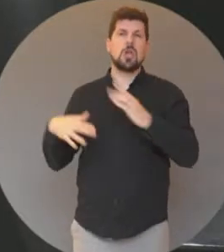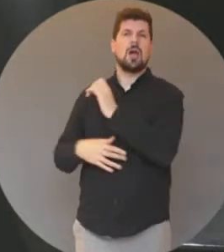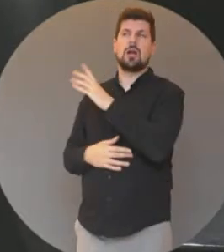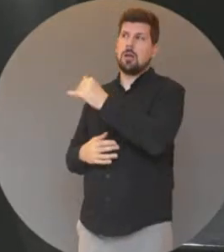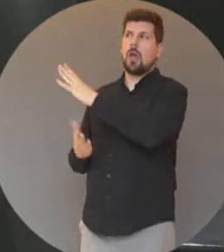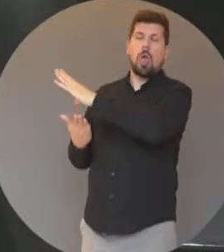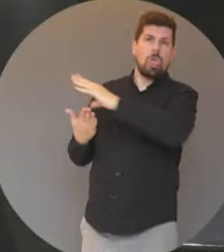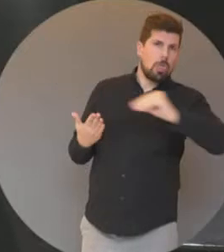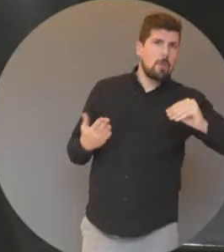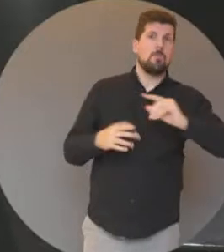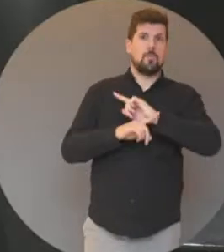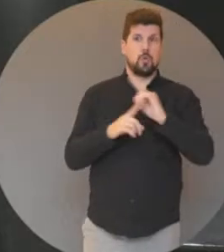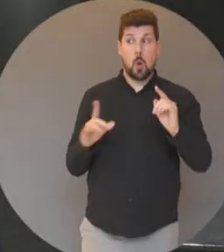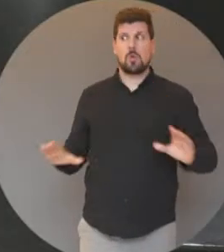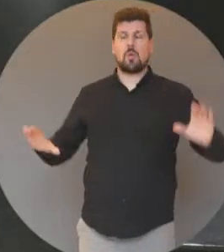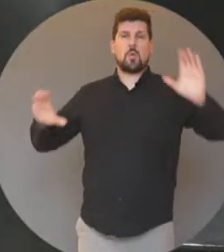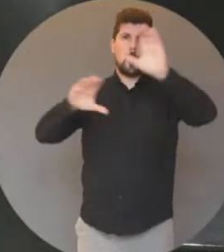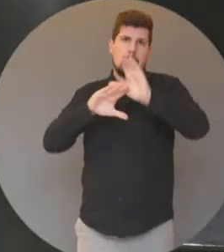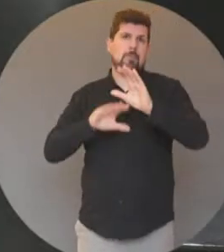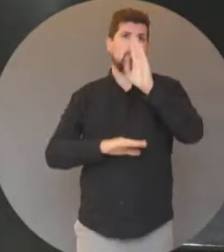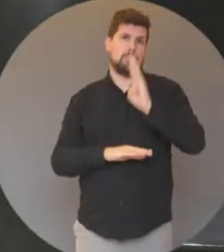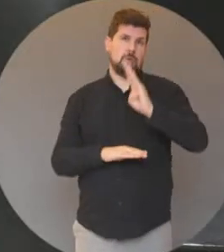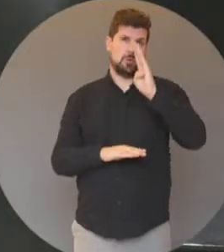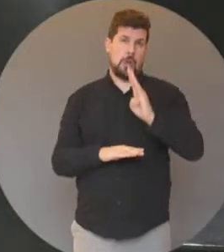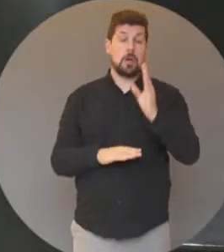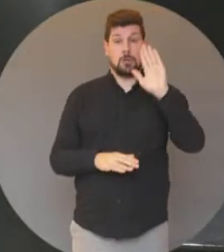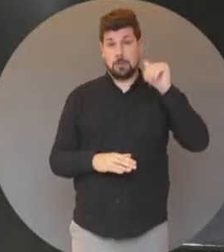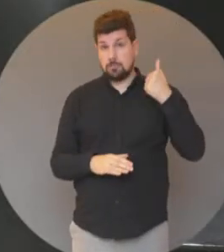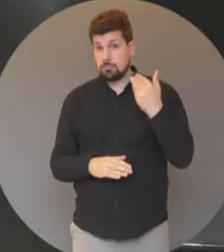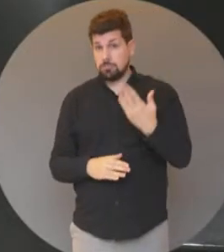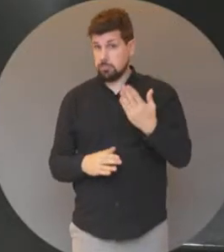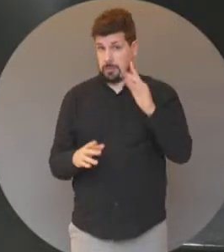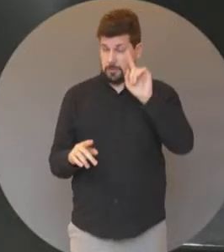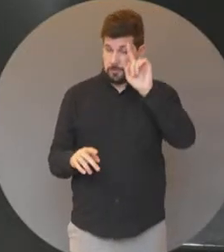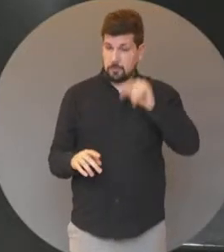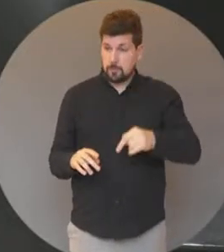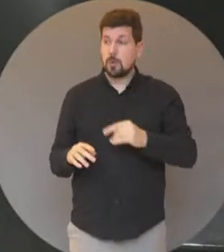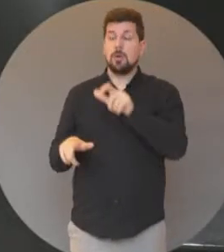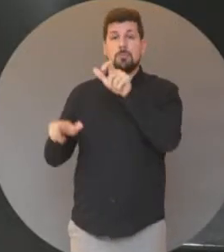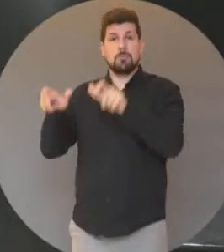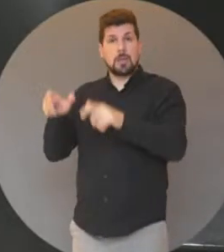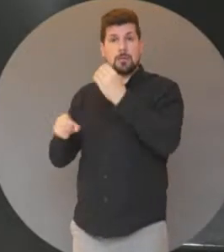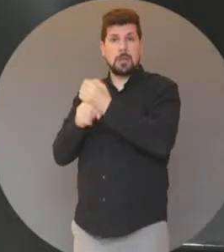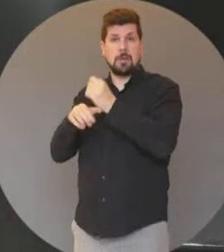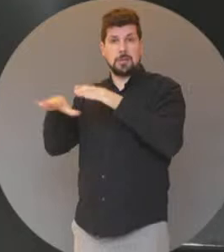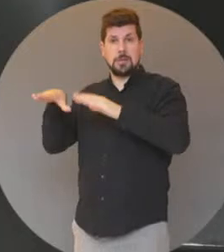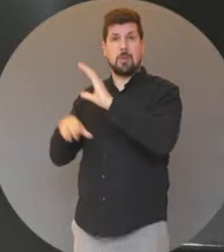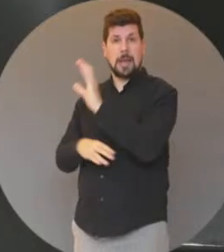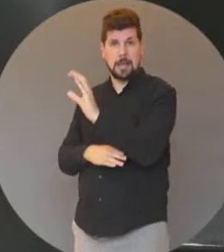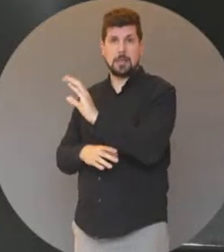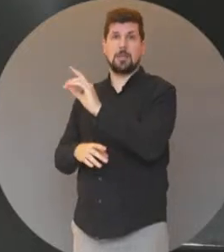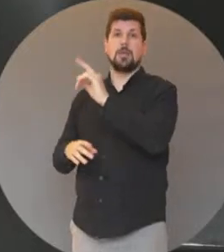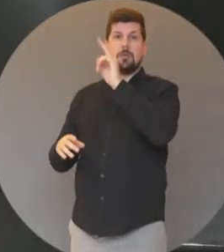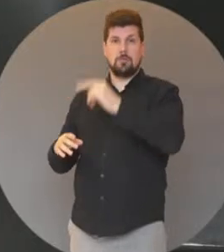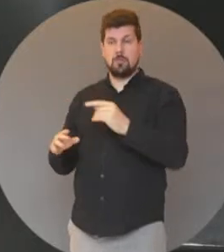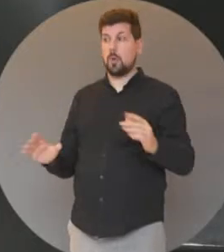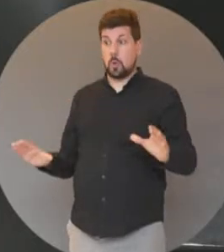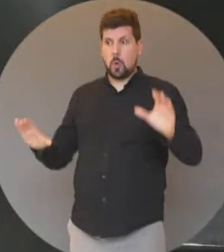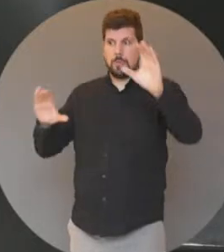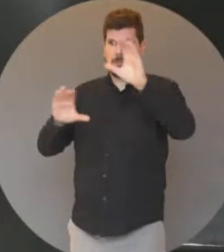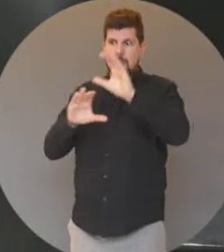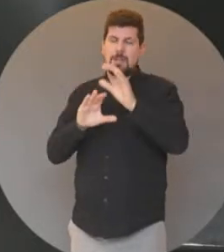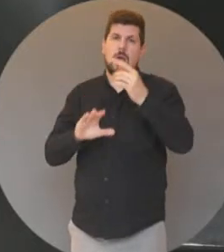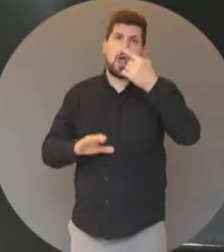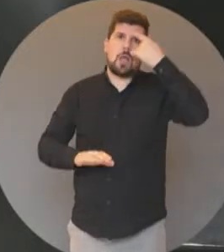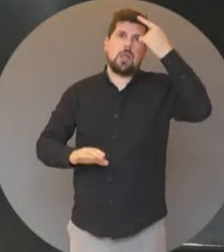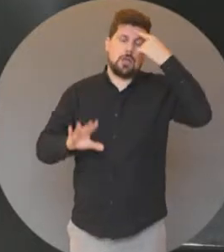bien qu'on soit en complémentarité et faire cranter aussi les travailleurs sociaux déclics de manière à ce qu'il y ait une complémentarité intelligente pour les uns et pour